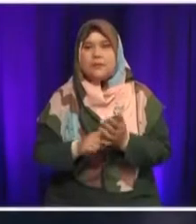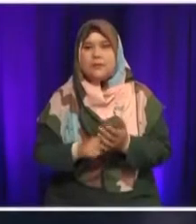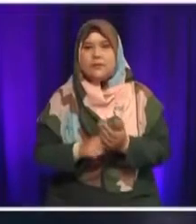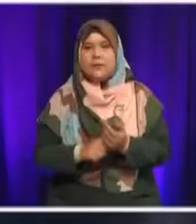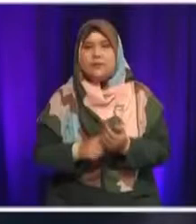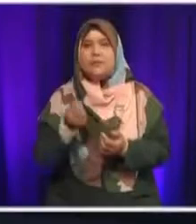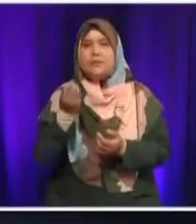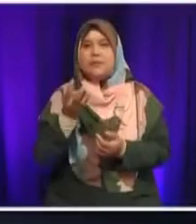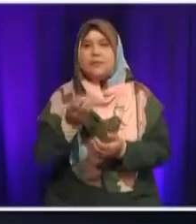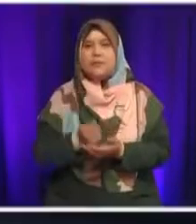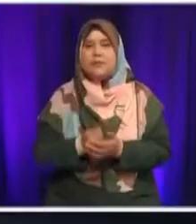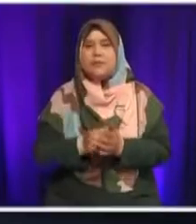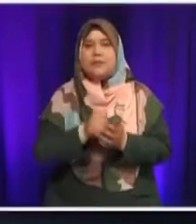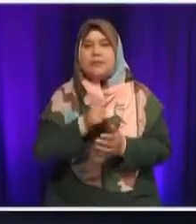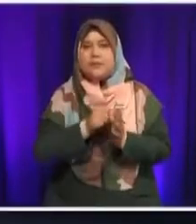pelajaran